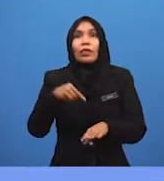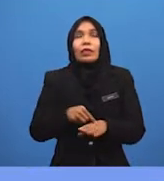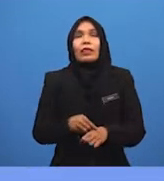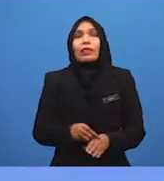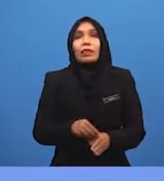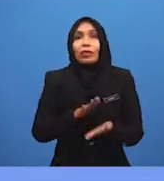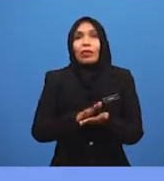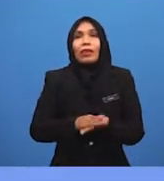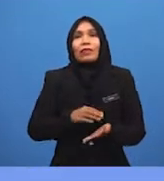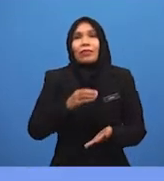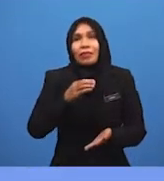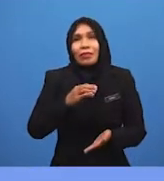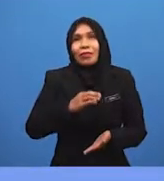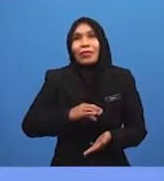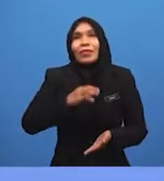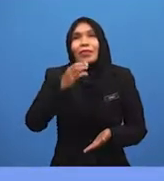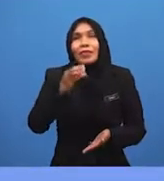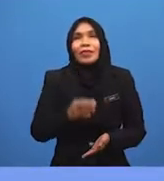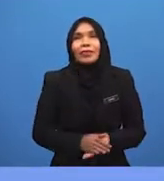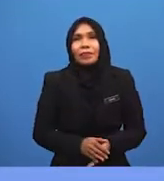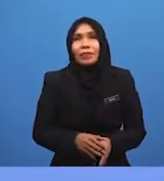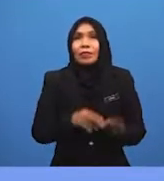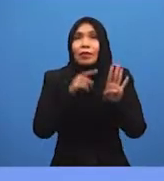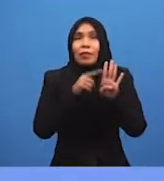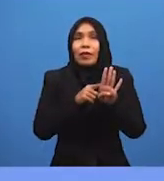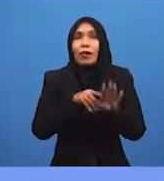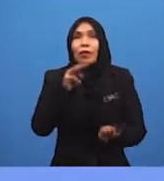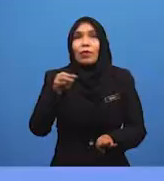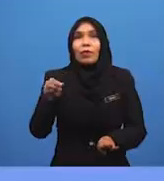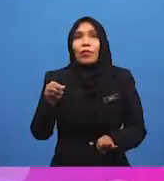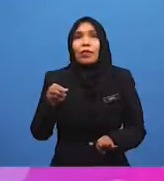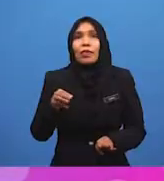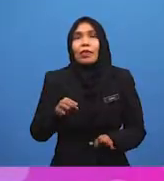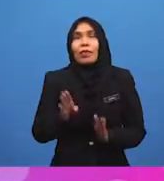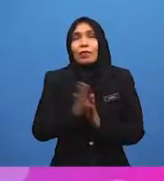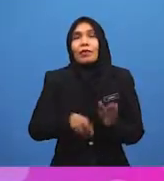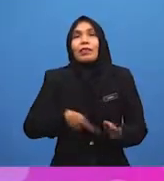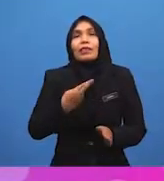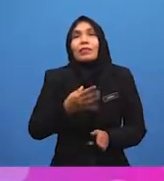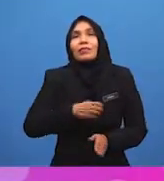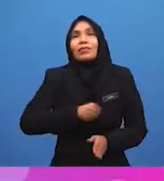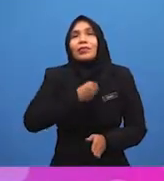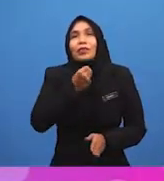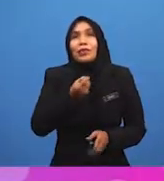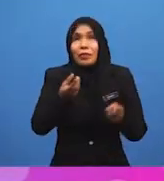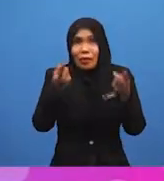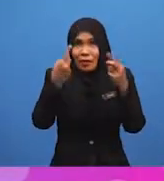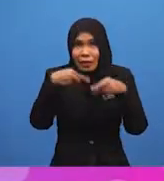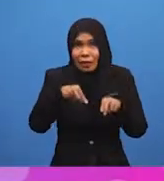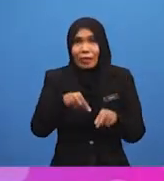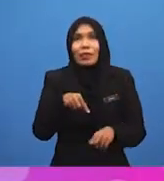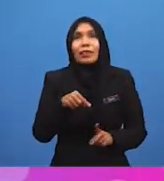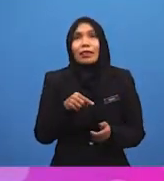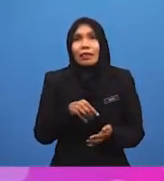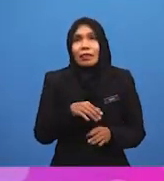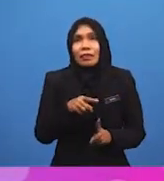Keempat, murid-murid berasa seronok hadir ke sekolah. Jadi, apabila kita bersikap hemat tinggi